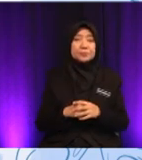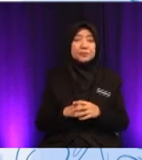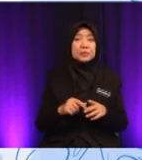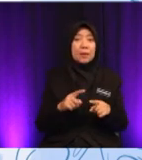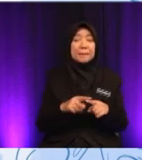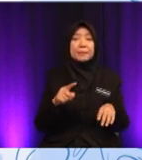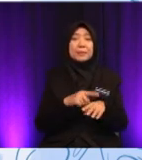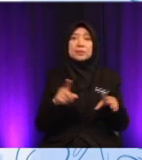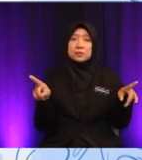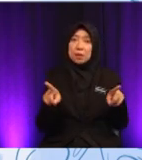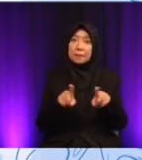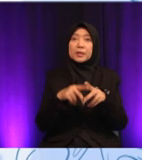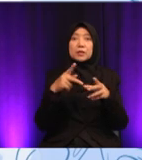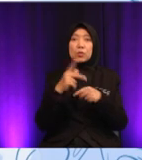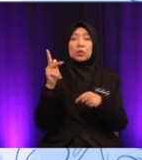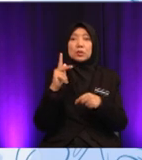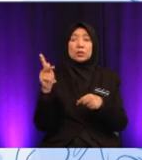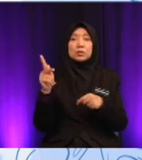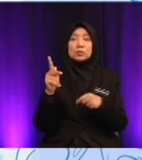sama dia mengeluarkan juga